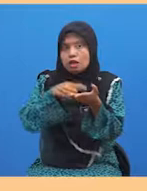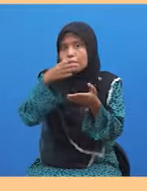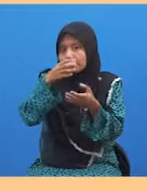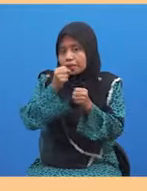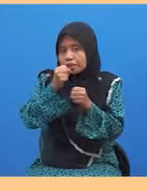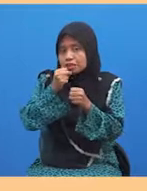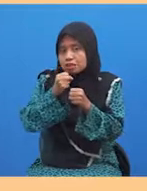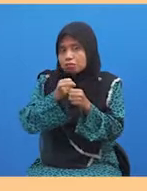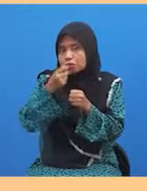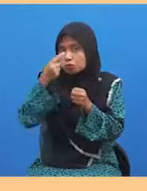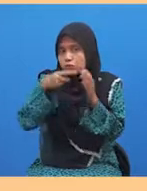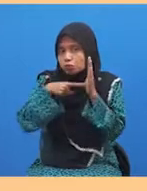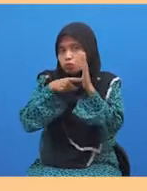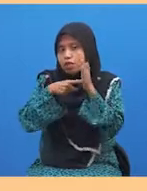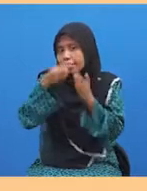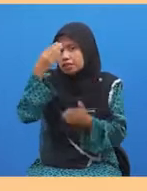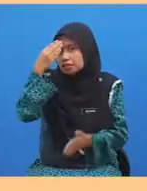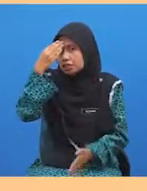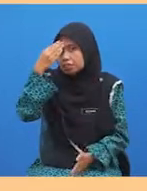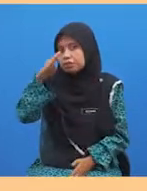dapat menggambarkan